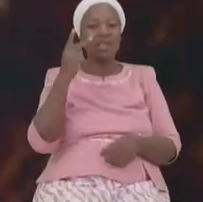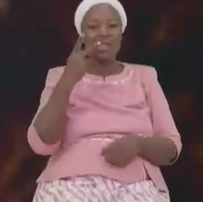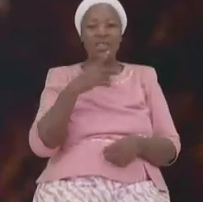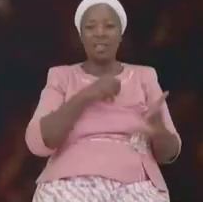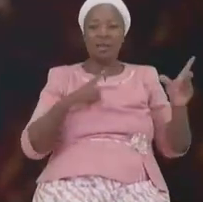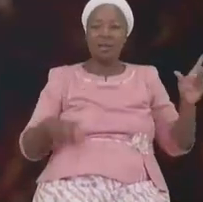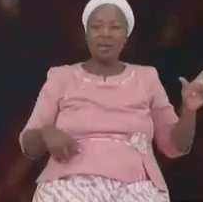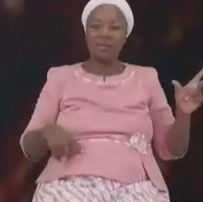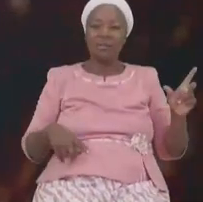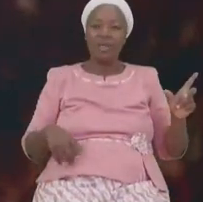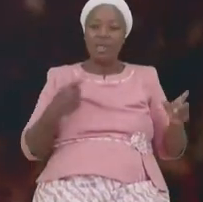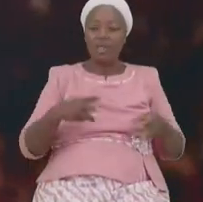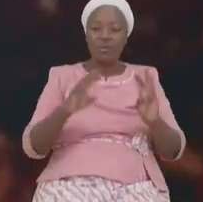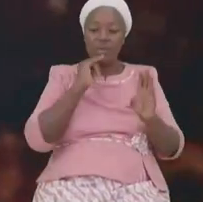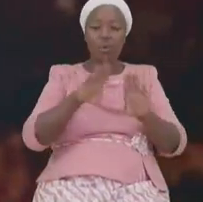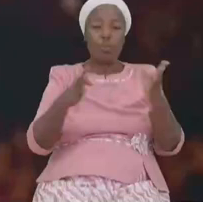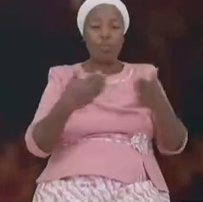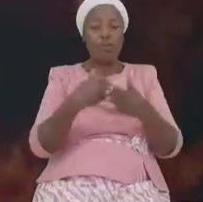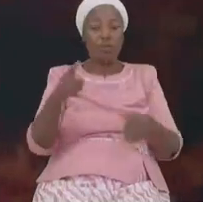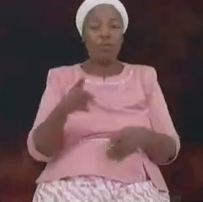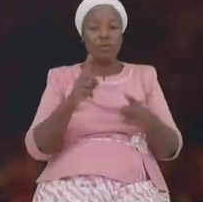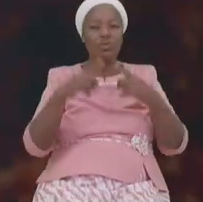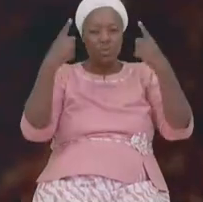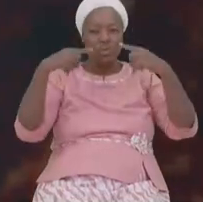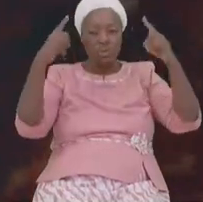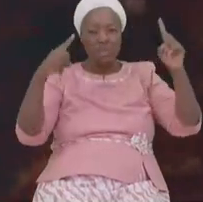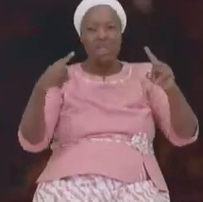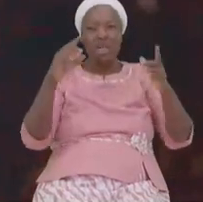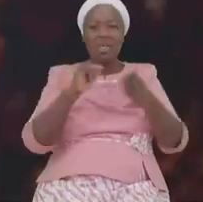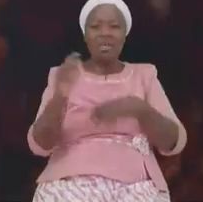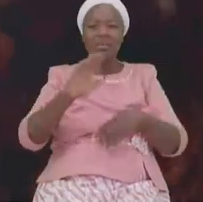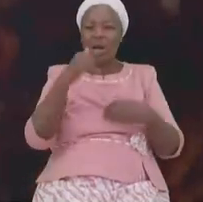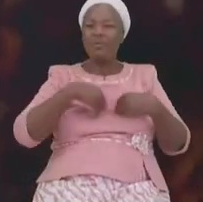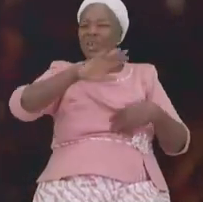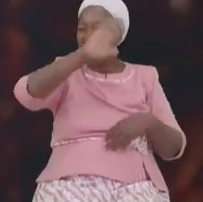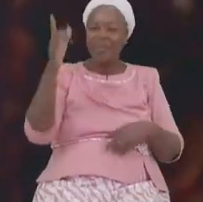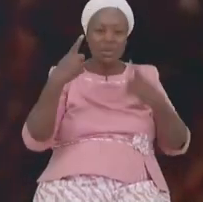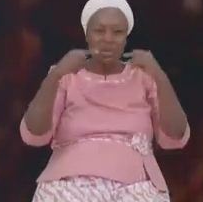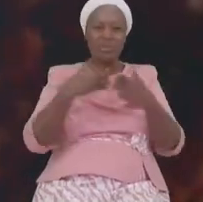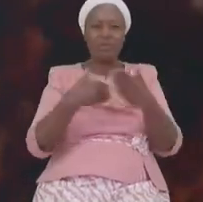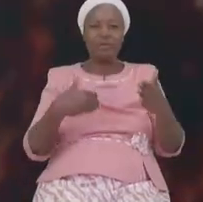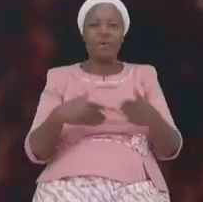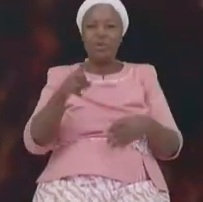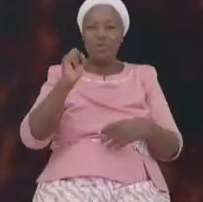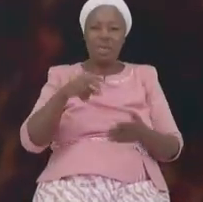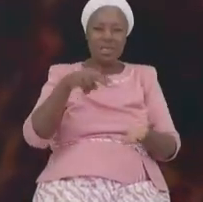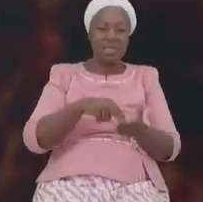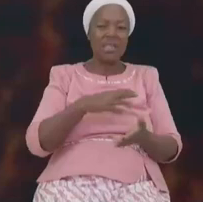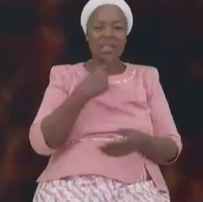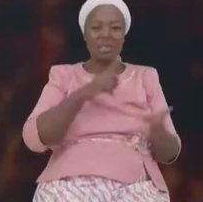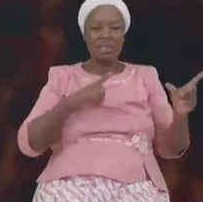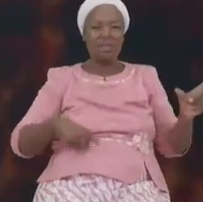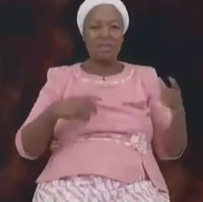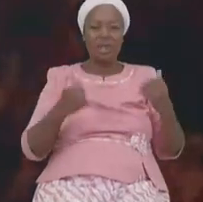La voie est ouverte pour toi maintenant, pour réussir, comme tu n'as jamais réussi par le passé. Tu peux maintenant te lever et dire, Seigneur, oh